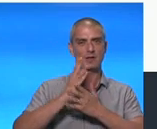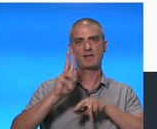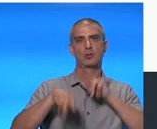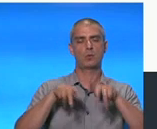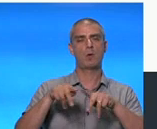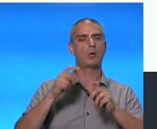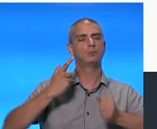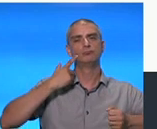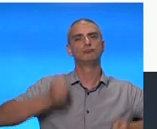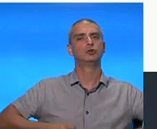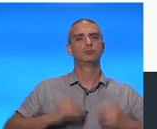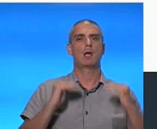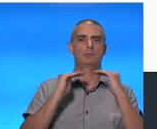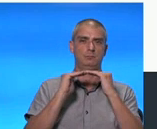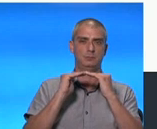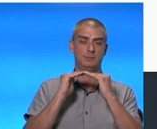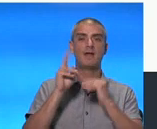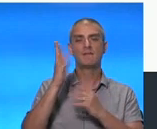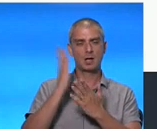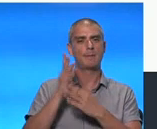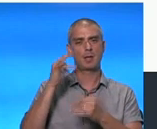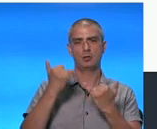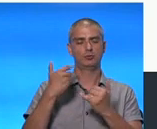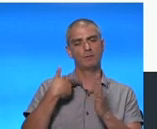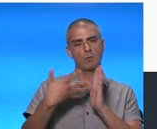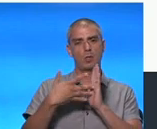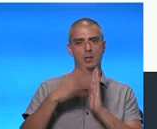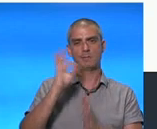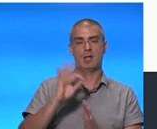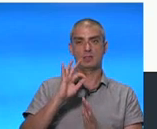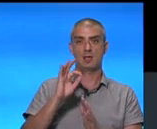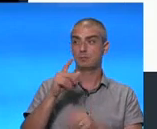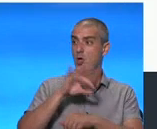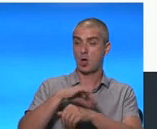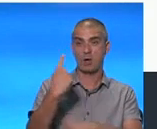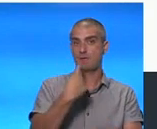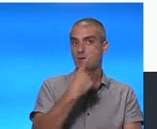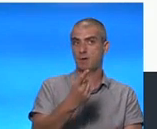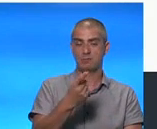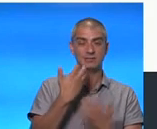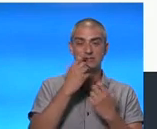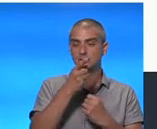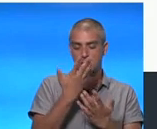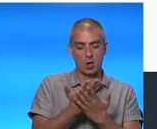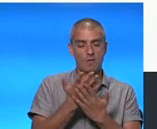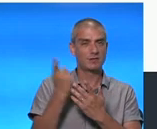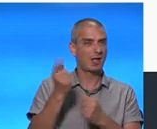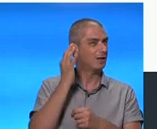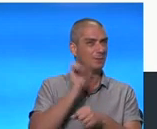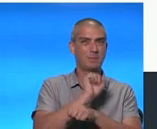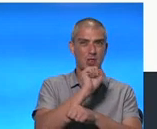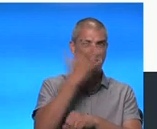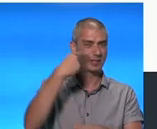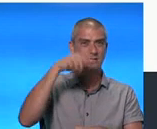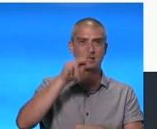באמצעים המשמעתיים המתאימים ועניינו נתון גם כעת בבדיקה מטעמו של הרופא נמסר שעל פי הגרסה העובדתית שמסרה המתלוננת